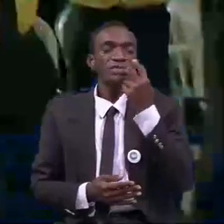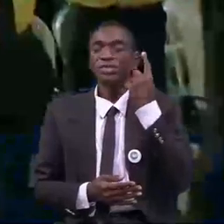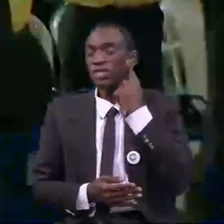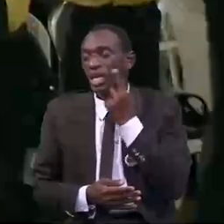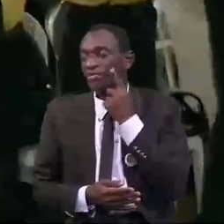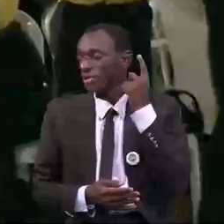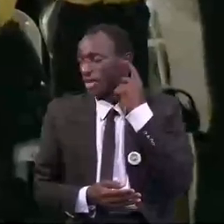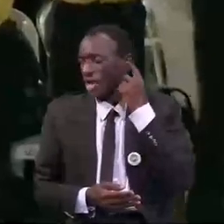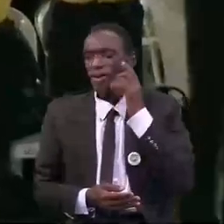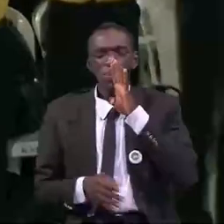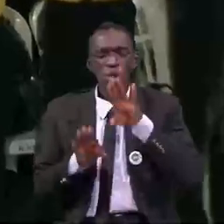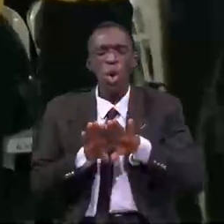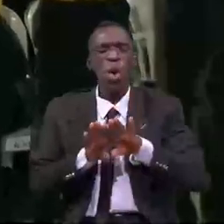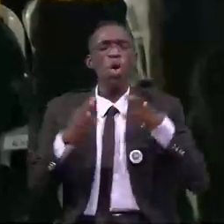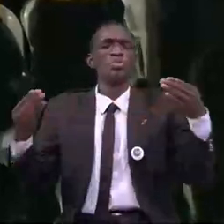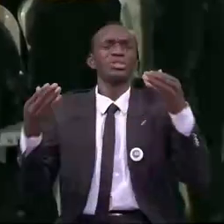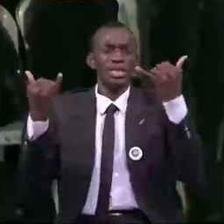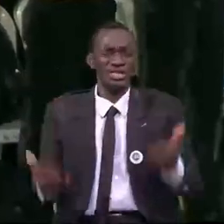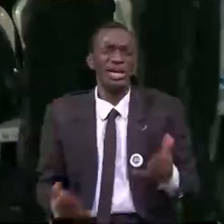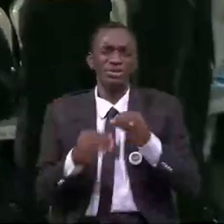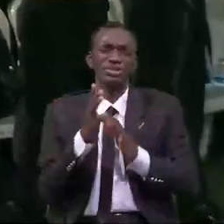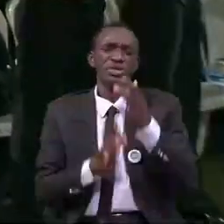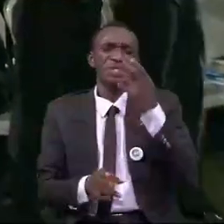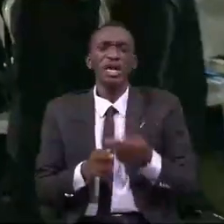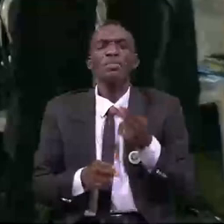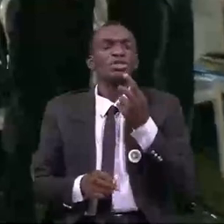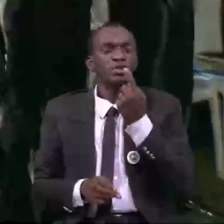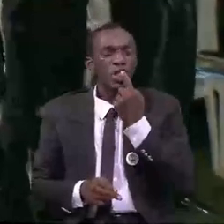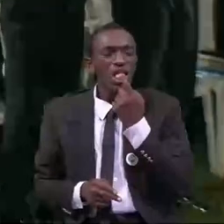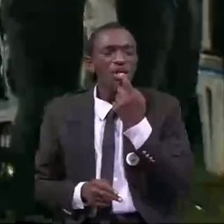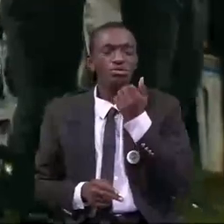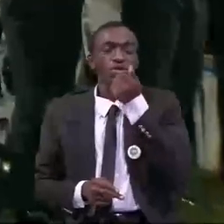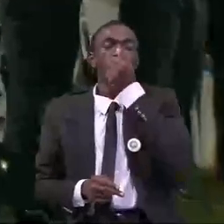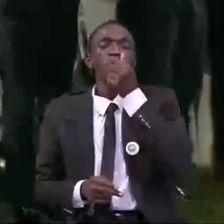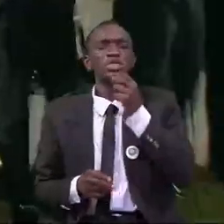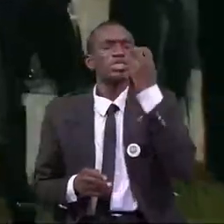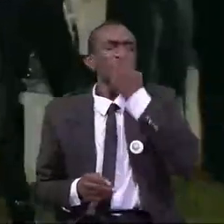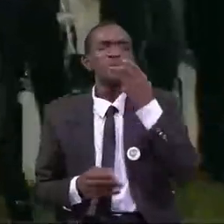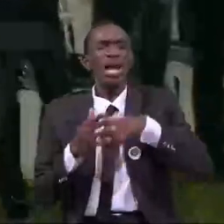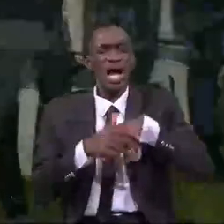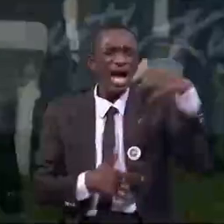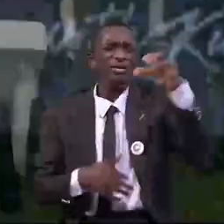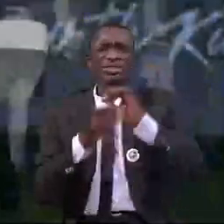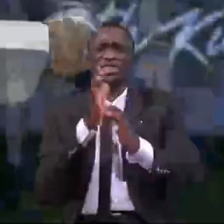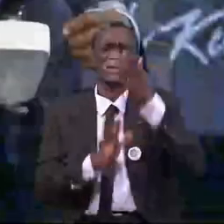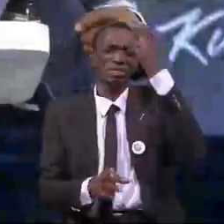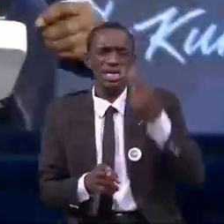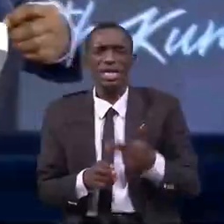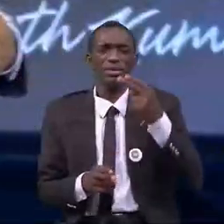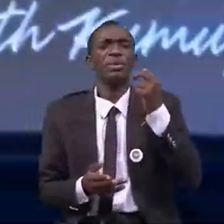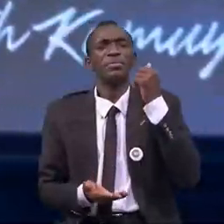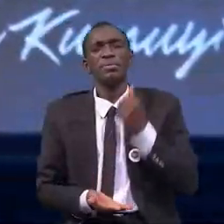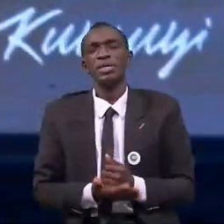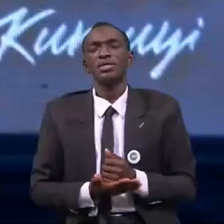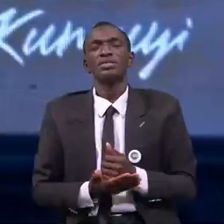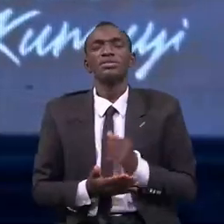Jésus que les oreilles Soues souv maintenant que les langu mu soi délié par